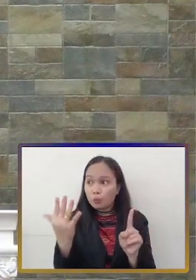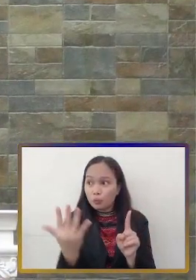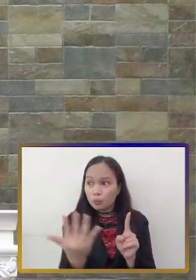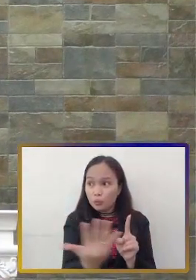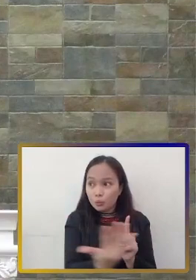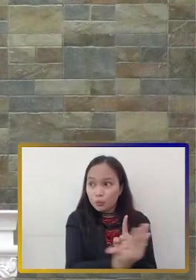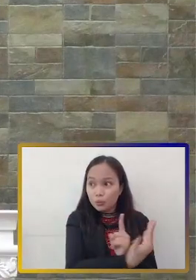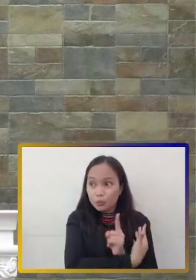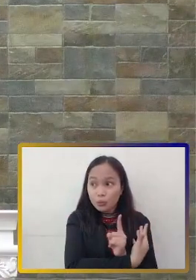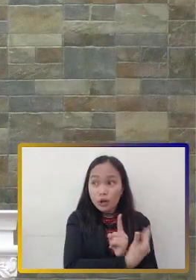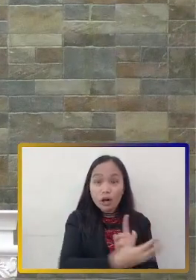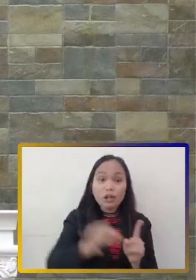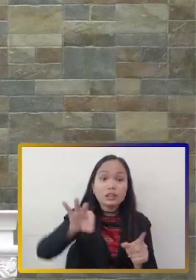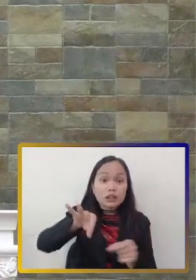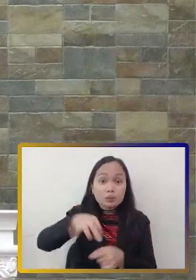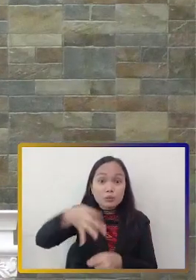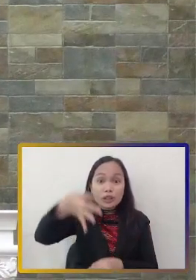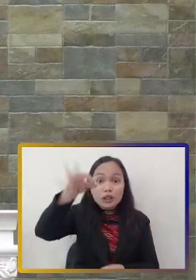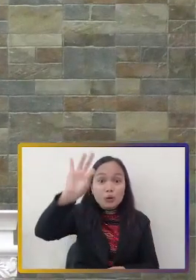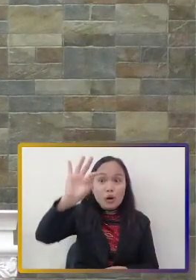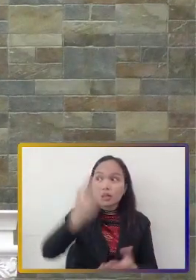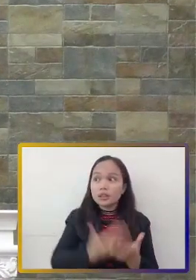ng spiritual na bagay.